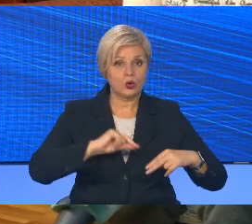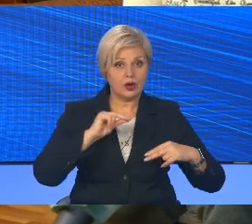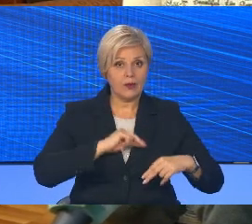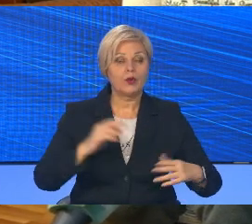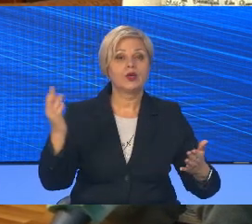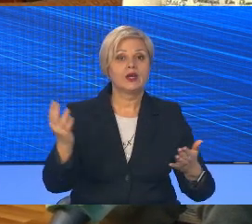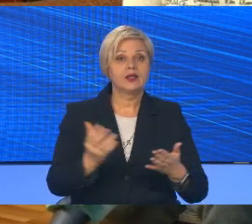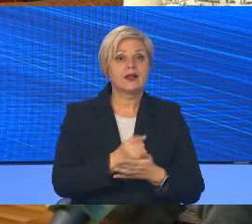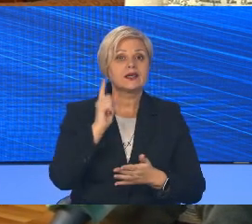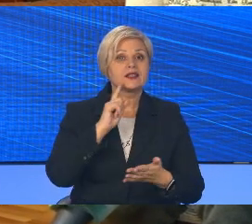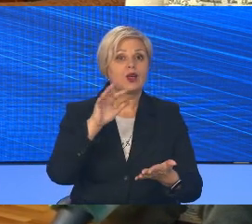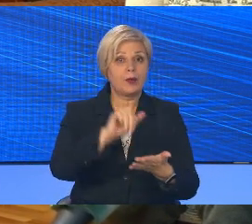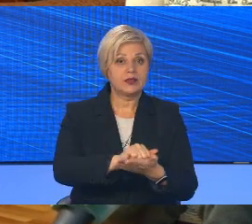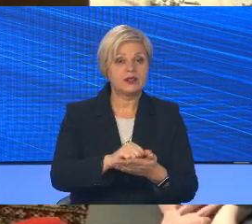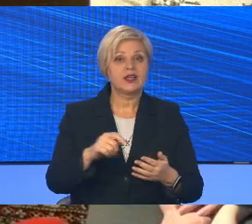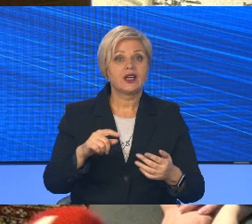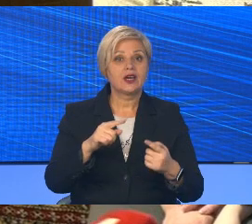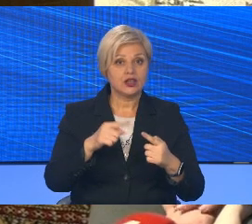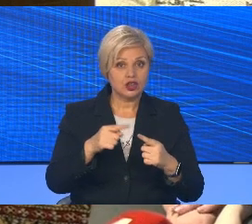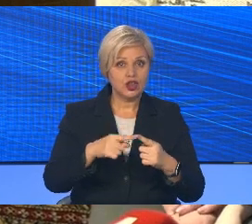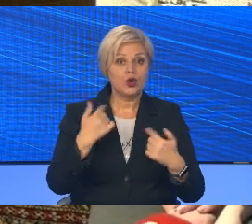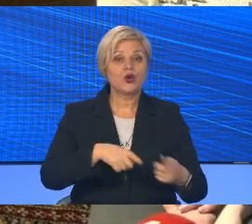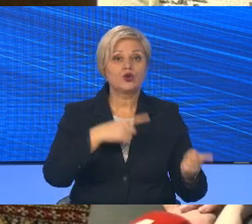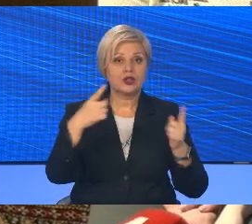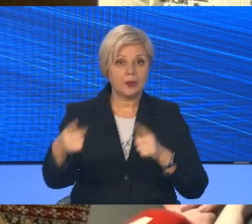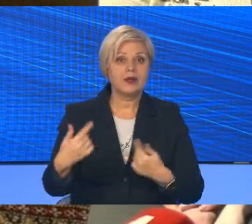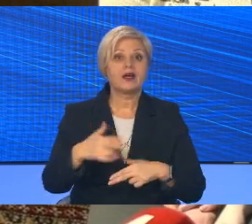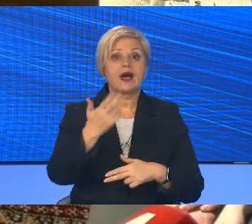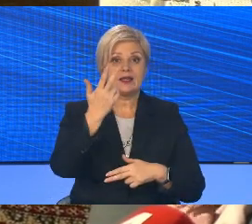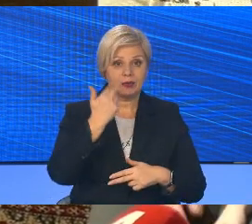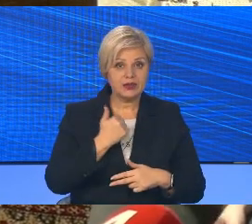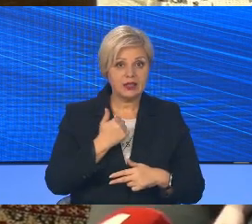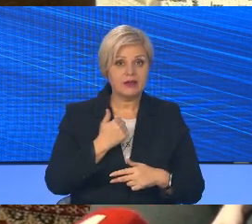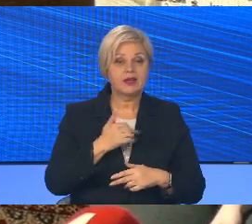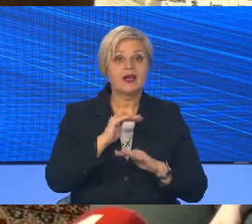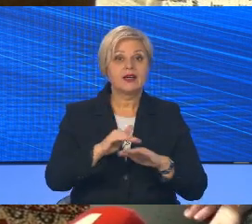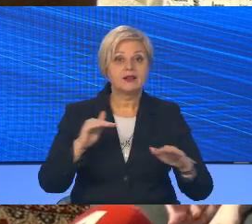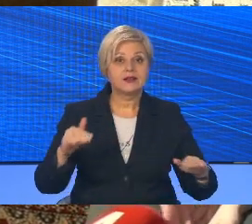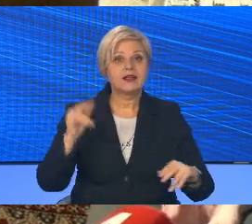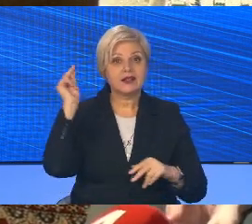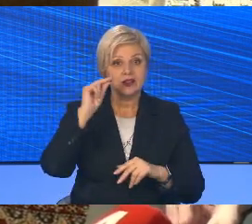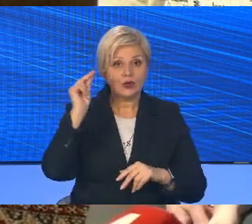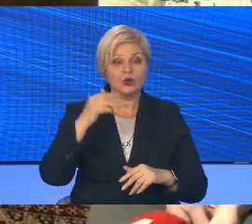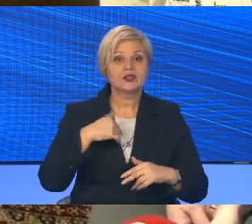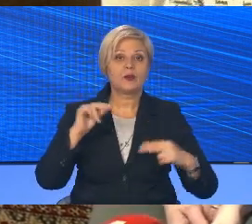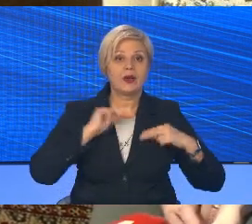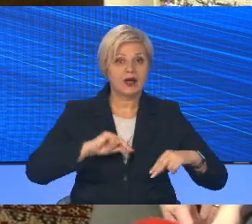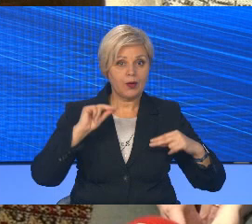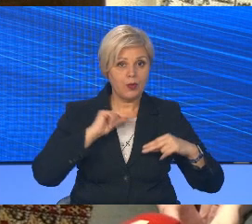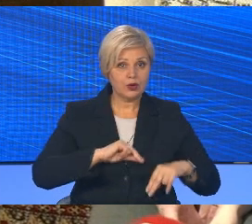нашли съемное жилье и перебрались, уже адаптировались, дети учатся, мы